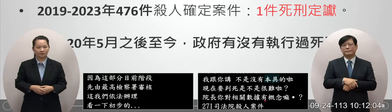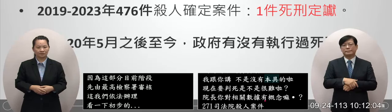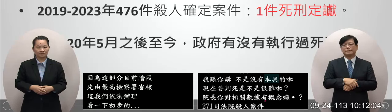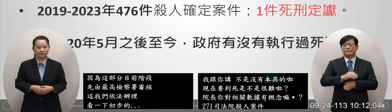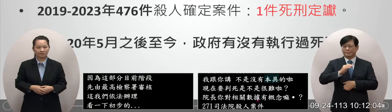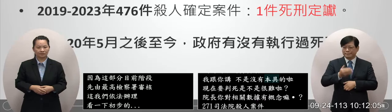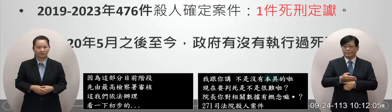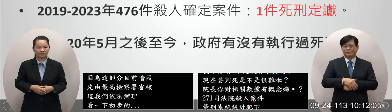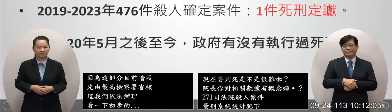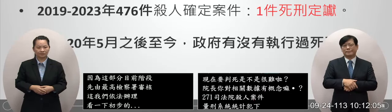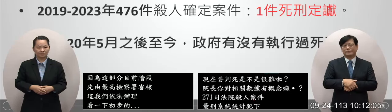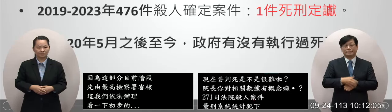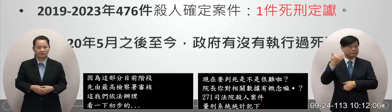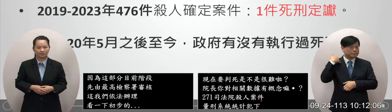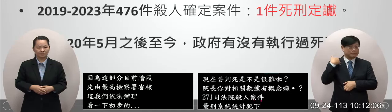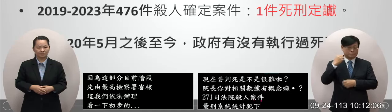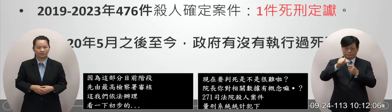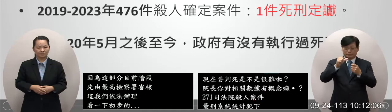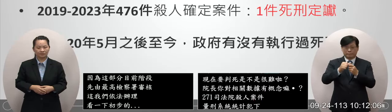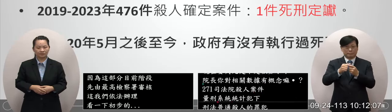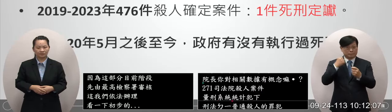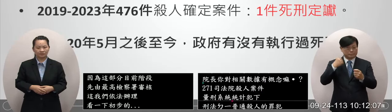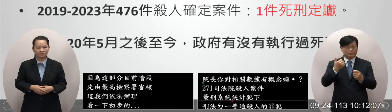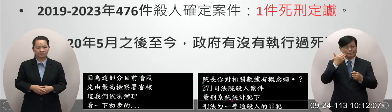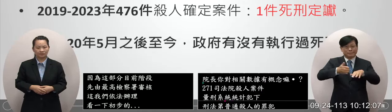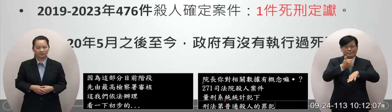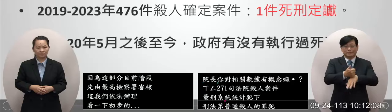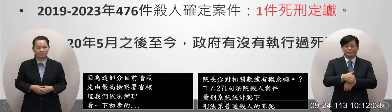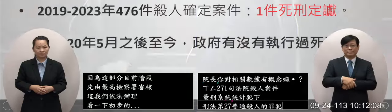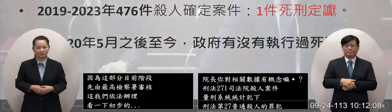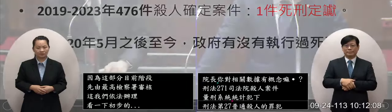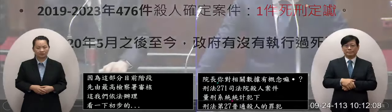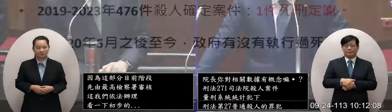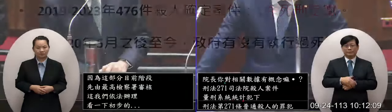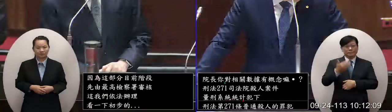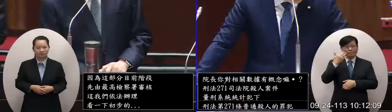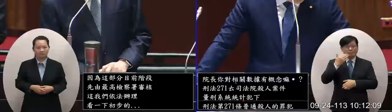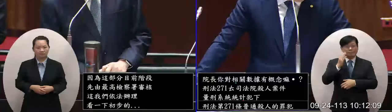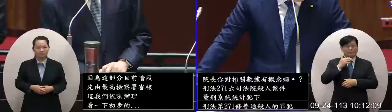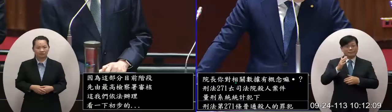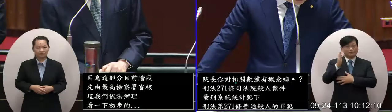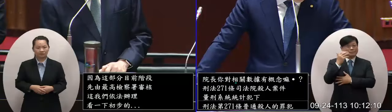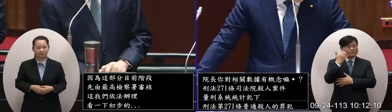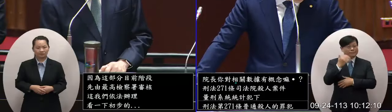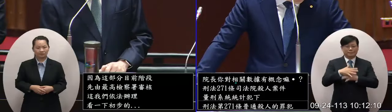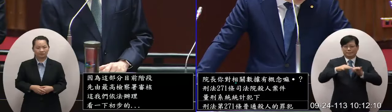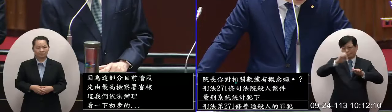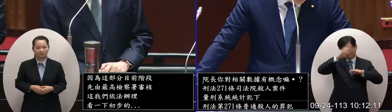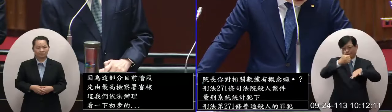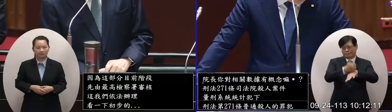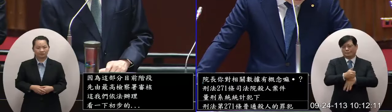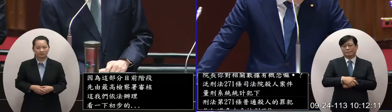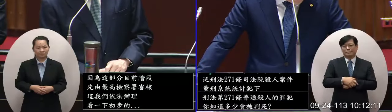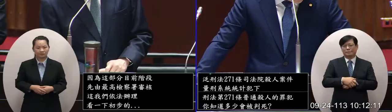可是，在过去五年谁执政？谁执政？民进党执